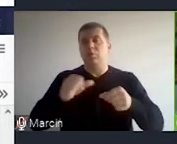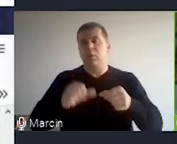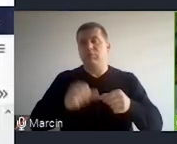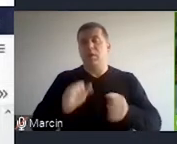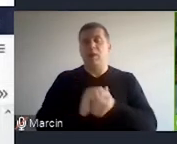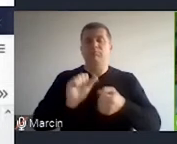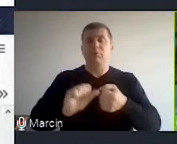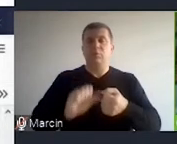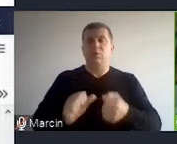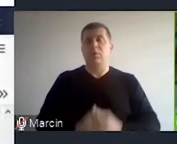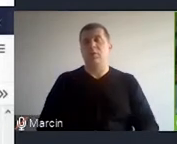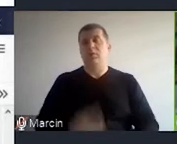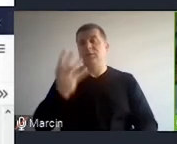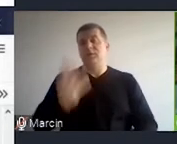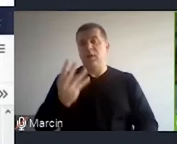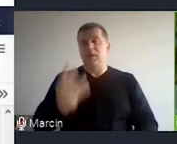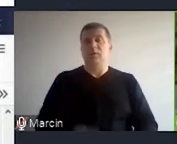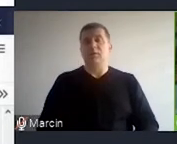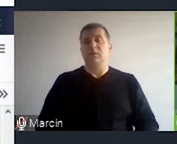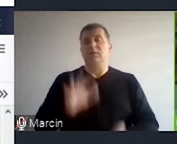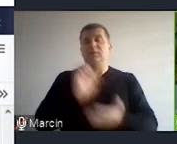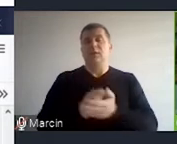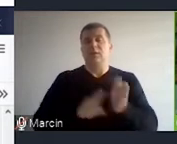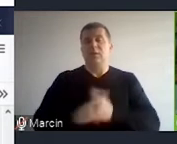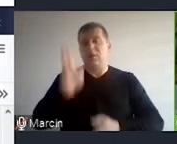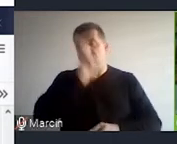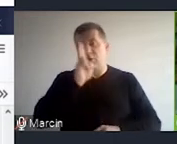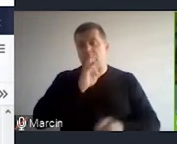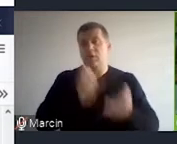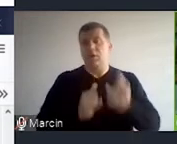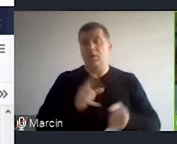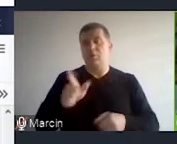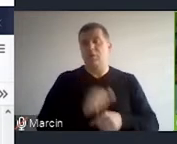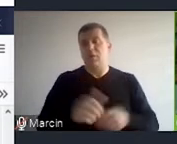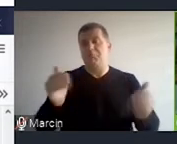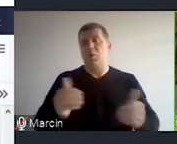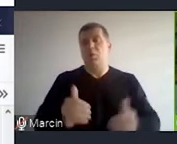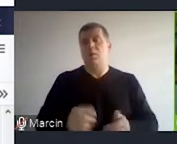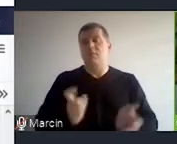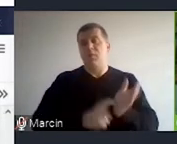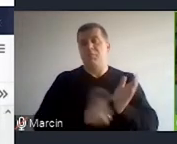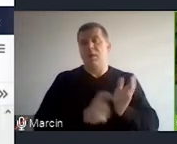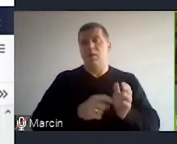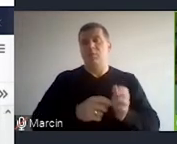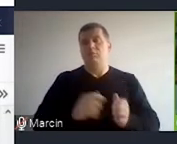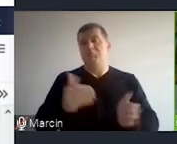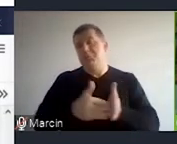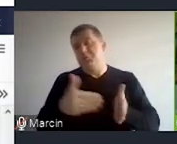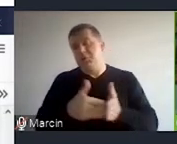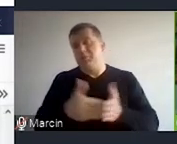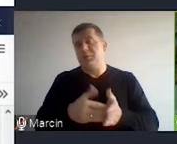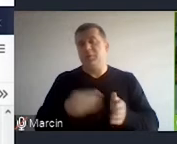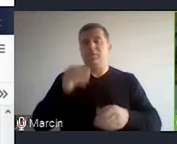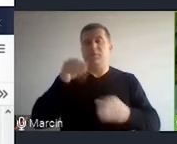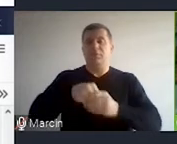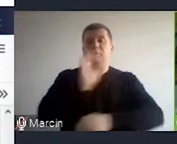przedszkolu. No i czwarte, ewentualnie zajęcia dla rodziców, jeśli jest to możliwe, wymagane, potrzebne w ramach